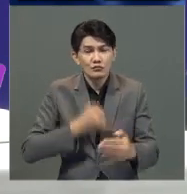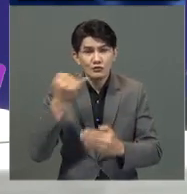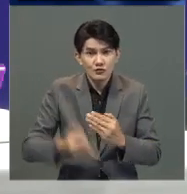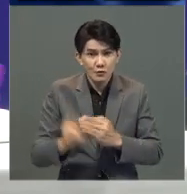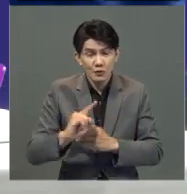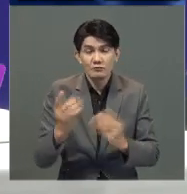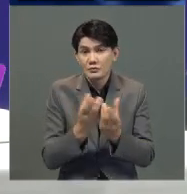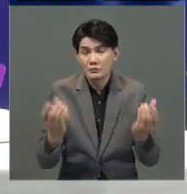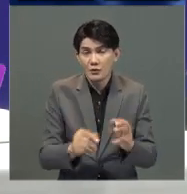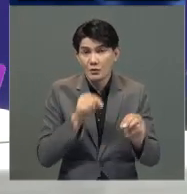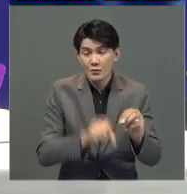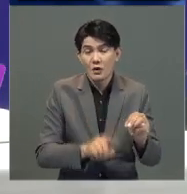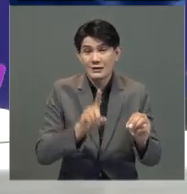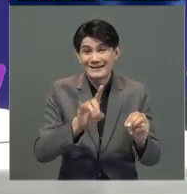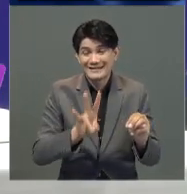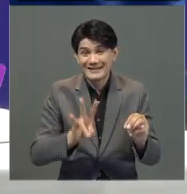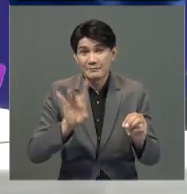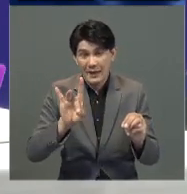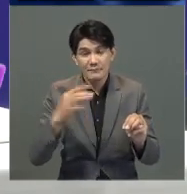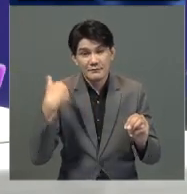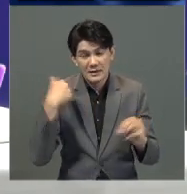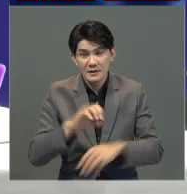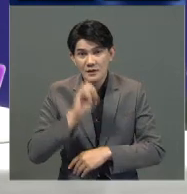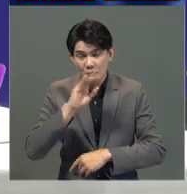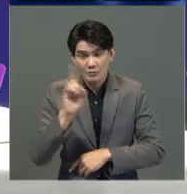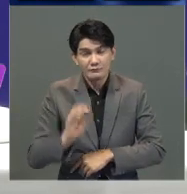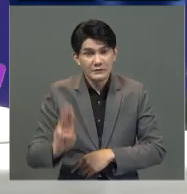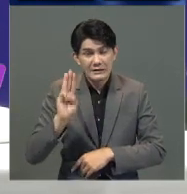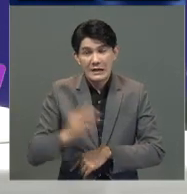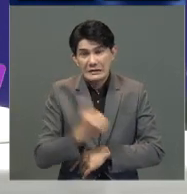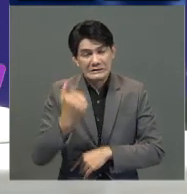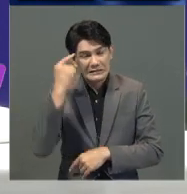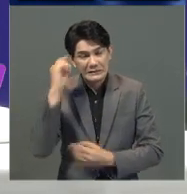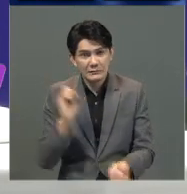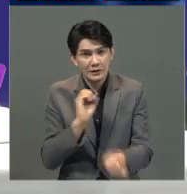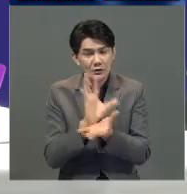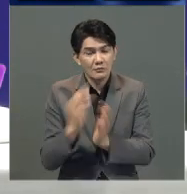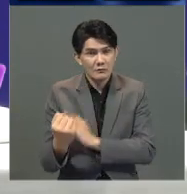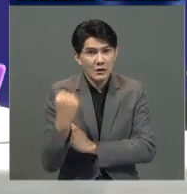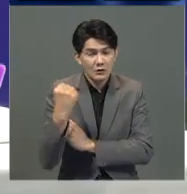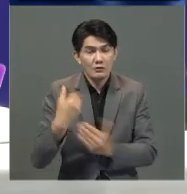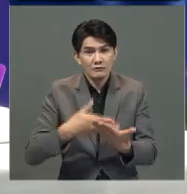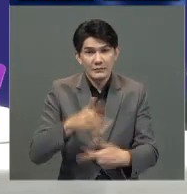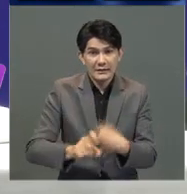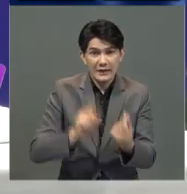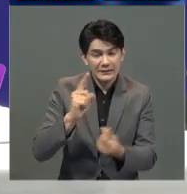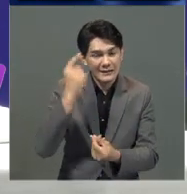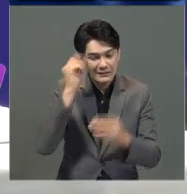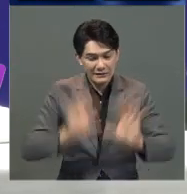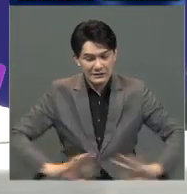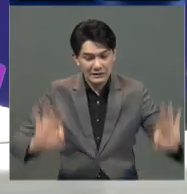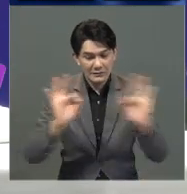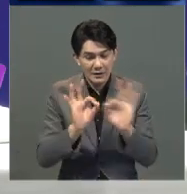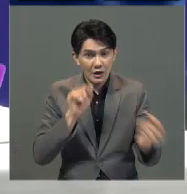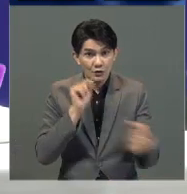จะไปจบที่รัฐธรรมนูญมาตรา 178ที่ระบุหนังสือสัญญาอื่นที่อาจกระทบต่อความมั่นคงทางเศรษฐกิจต้อง